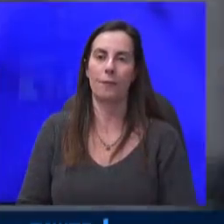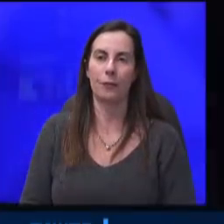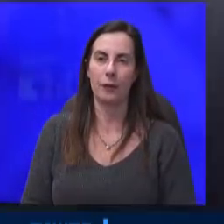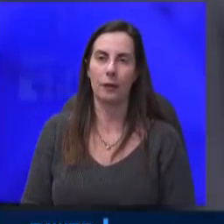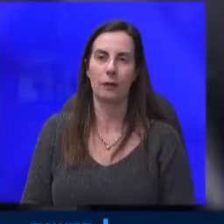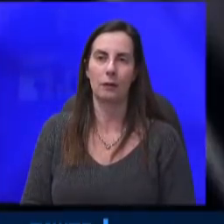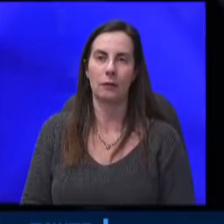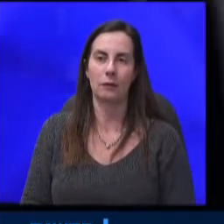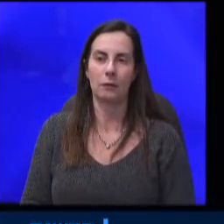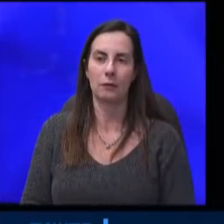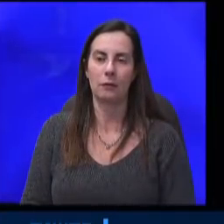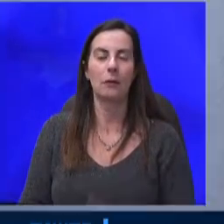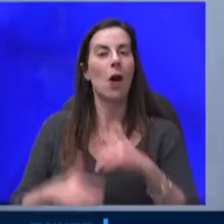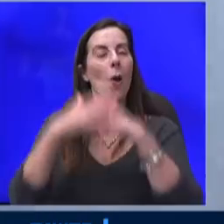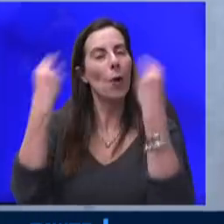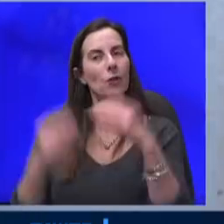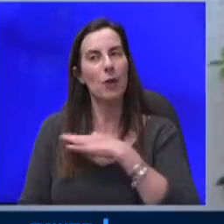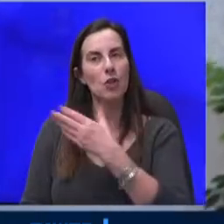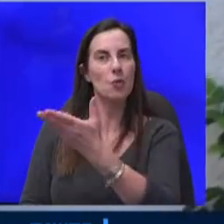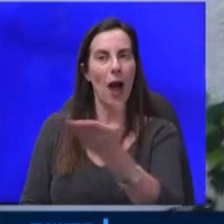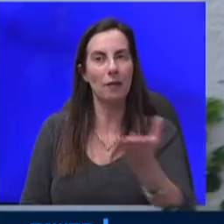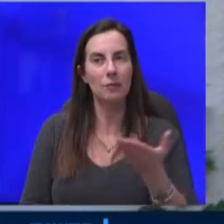בוקר טוב, שלומכם.